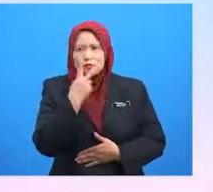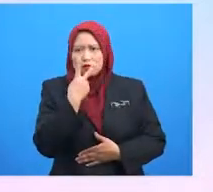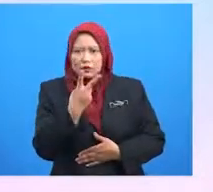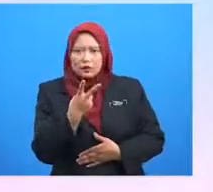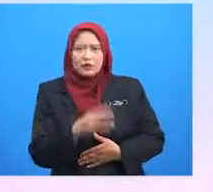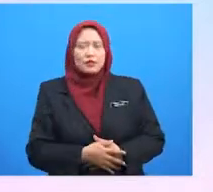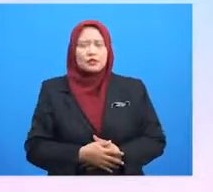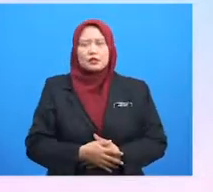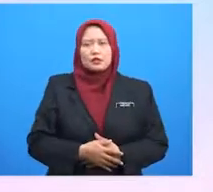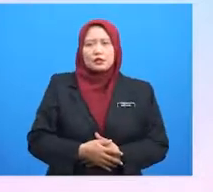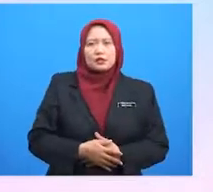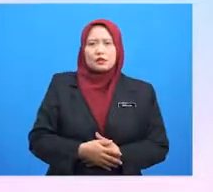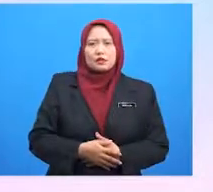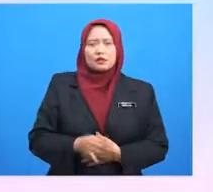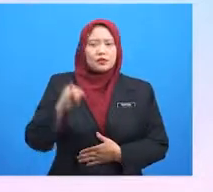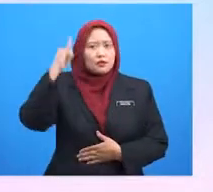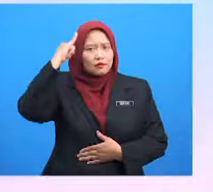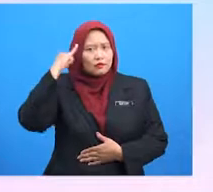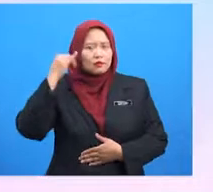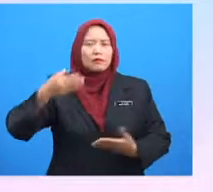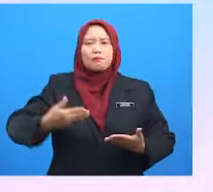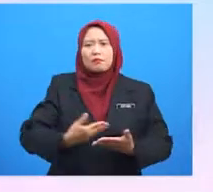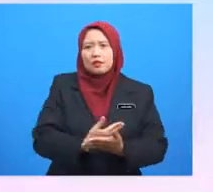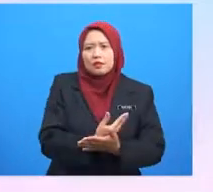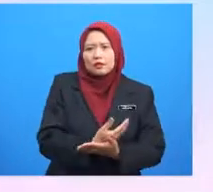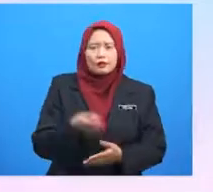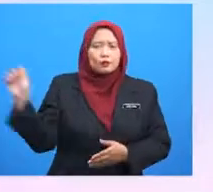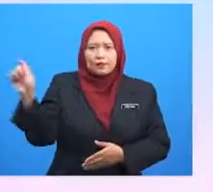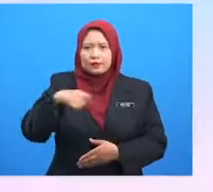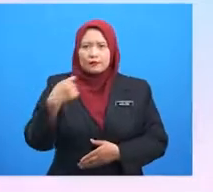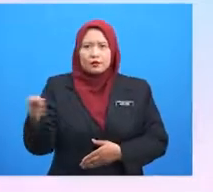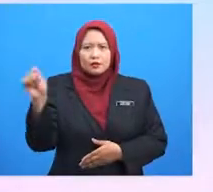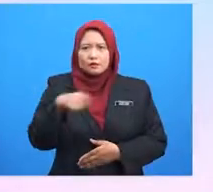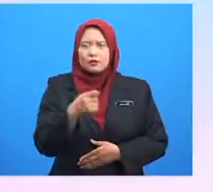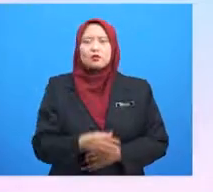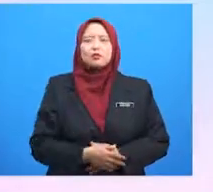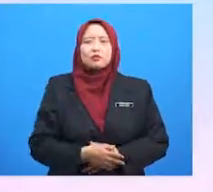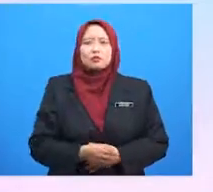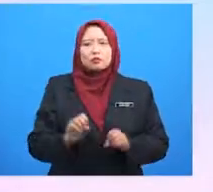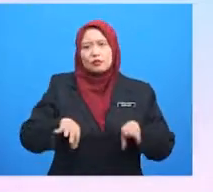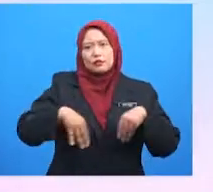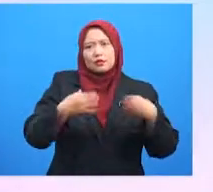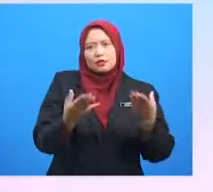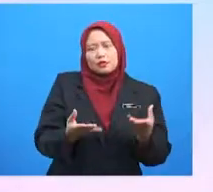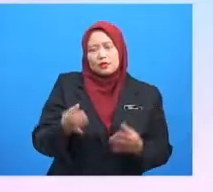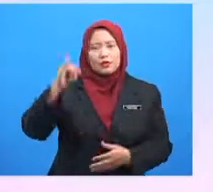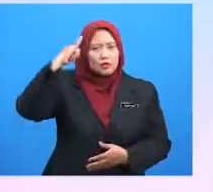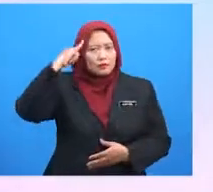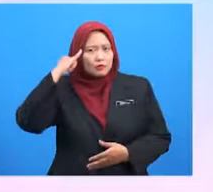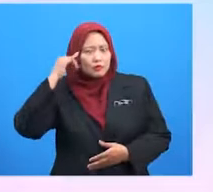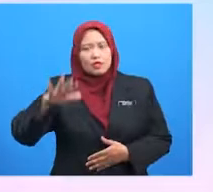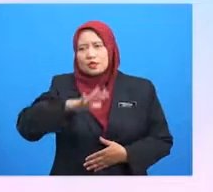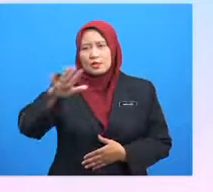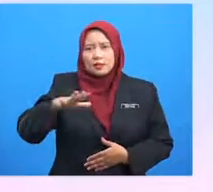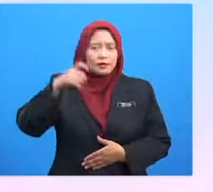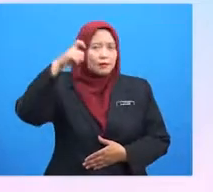badminton. Badan dan muka Imran berpeluh. Bagaimana Imran mengelap peluh? Pandai